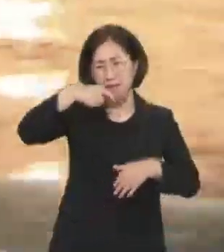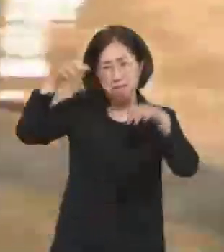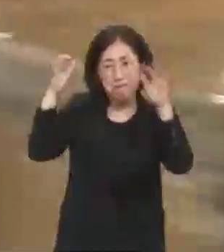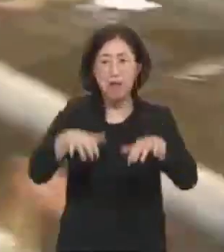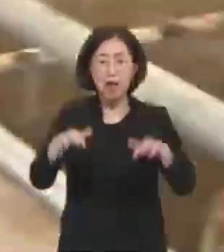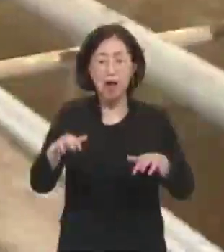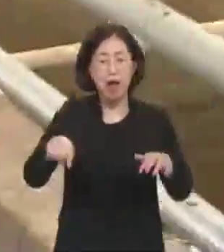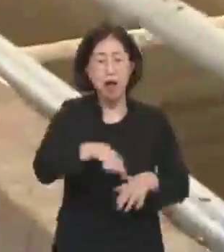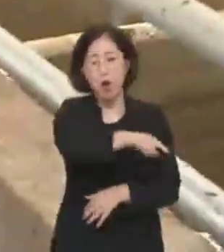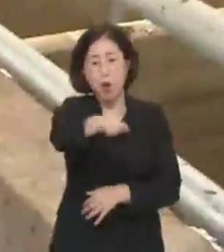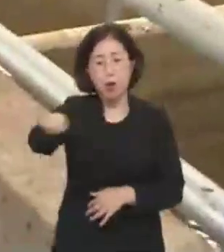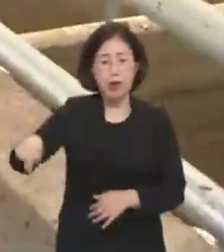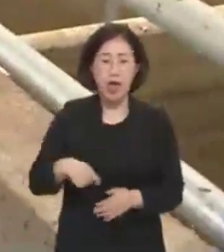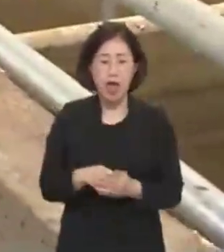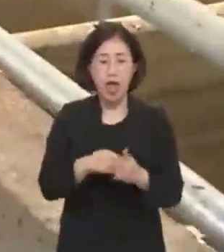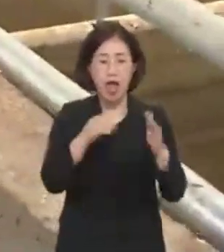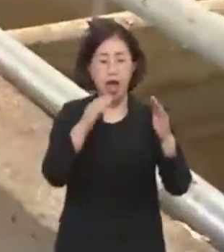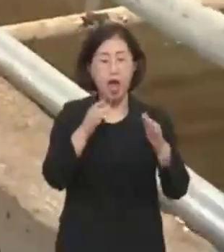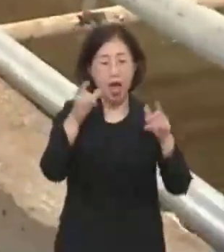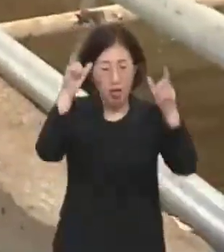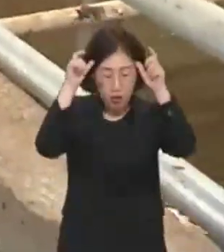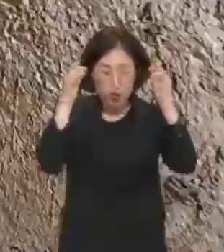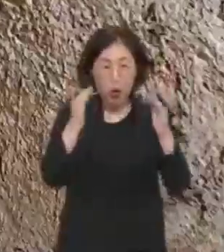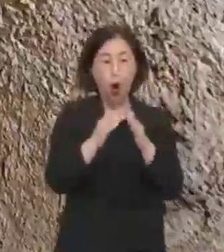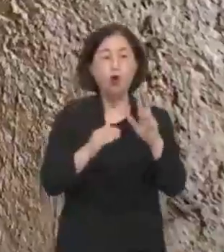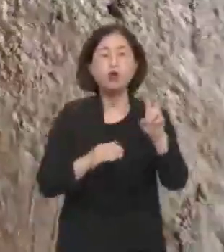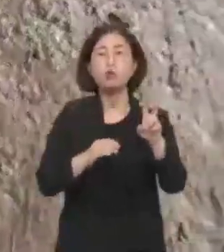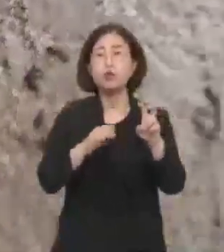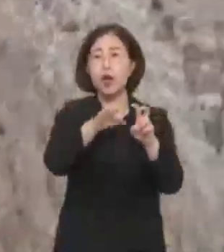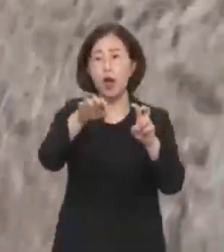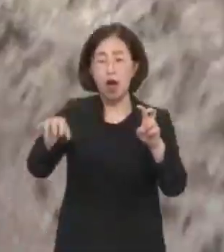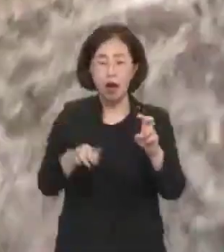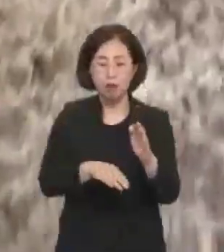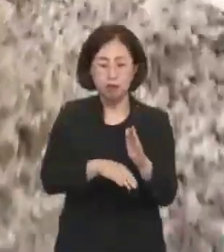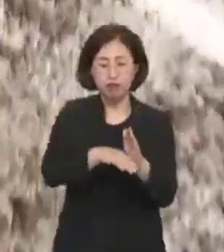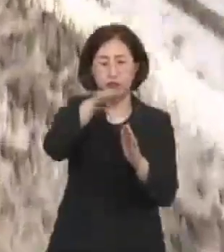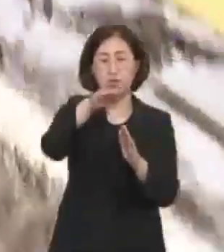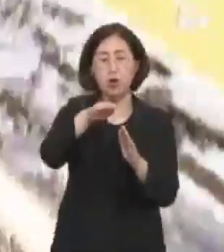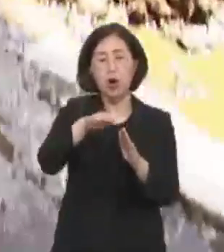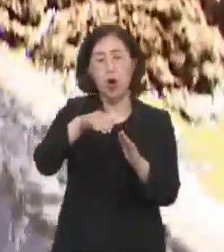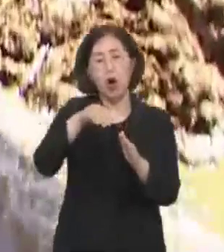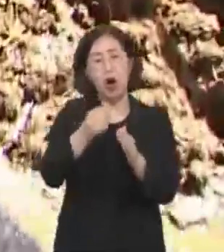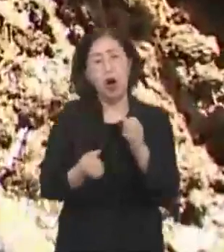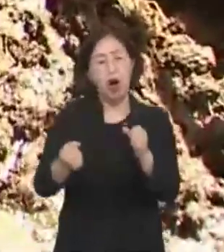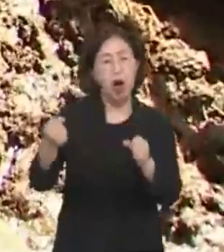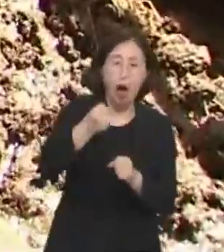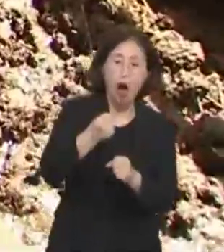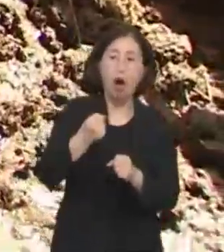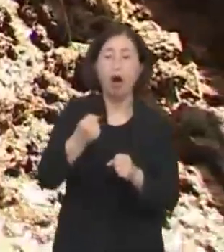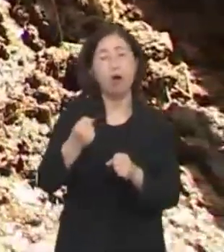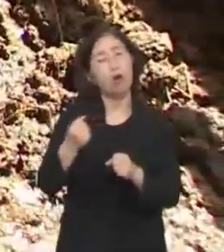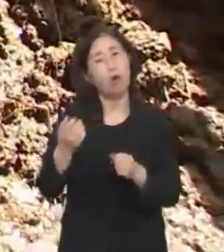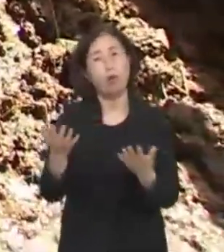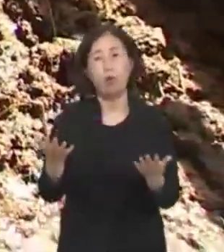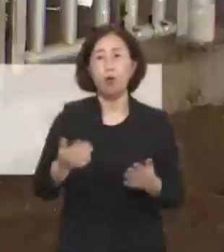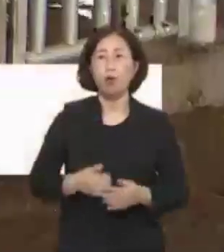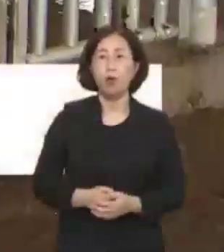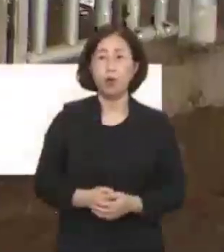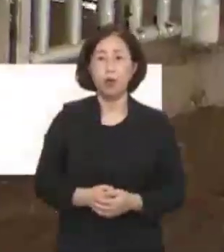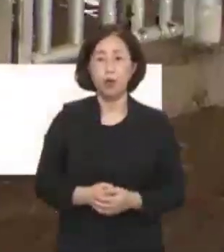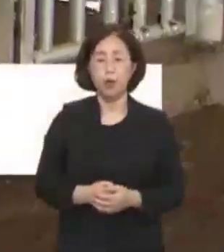이 일대에서만 20개 동의 축사가 한순간에 잠기며 복구 작업은 막막하기만 합니다. 축사 안에